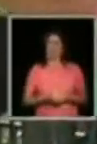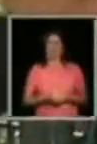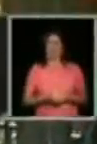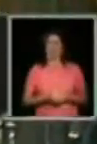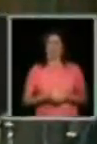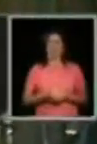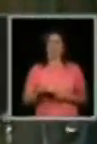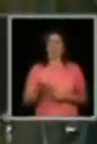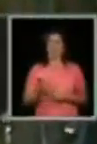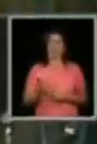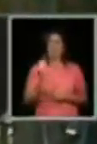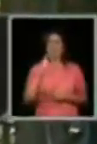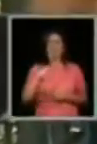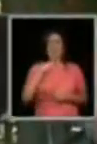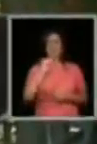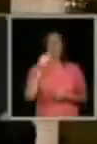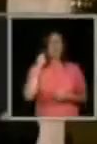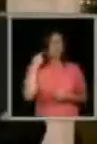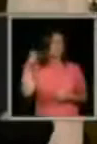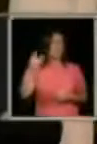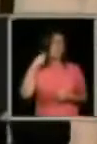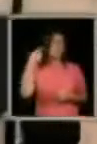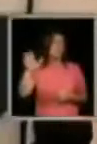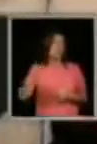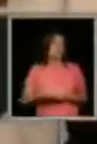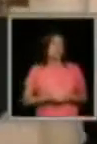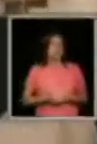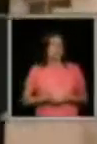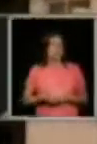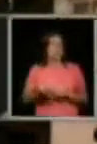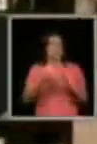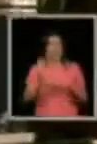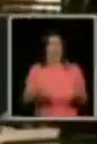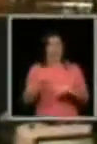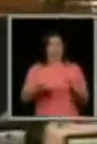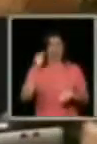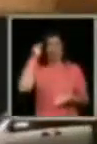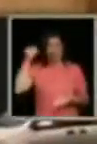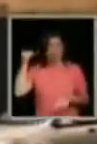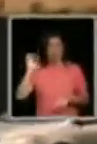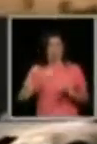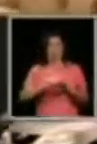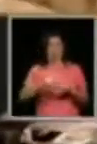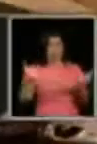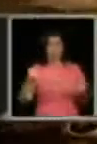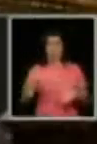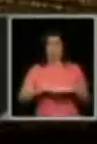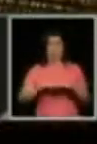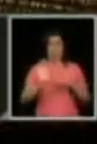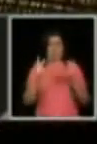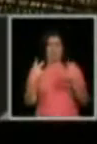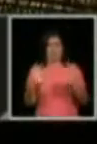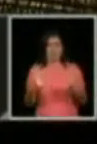אני מוכרח לומר פה גילוי נאות שהגברת איידן ואני עבדנו בחדשות עוד שהיו